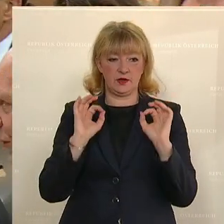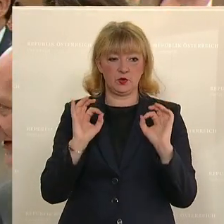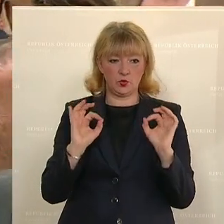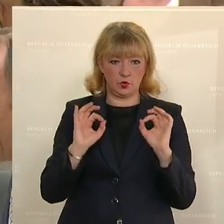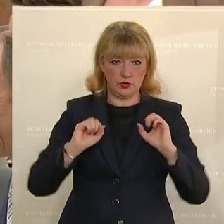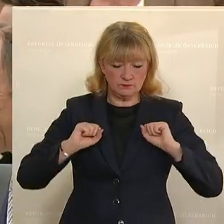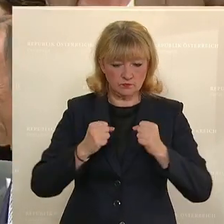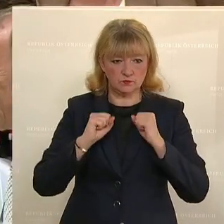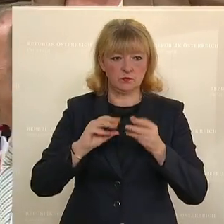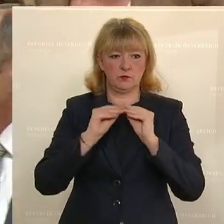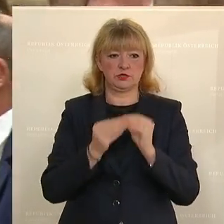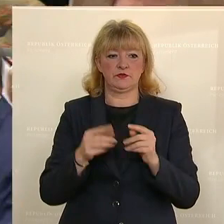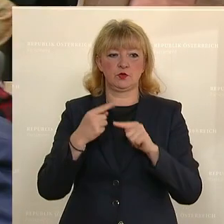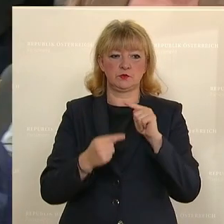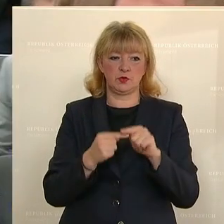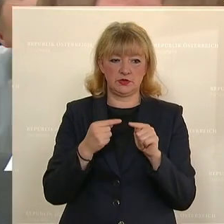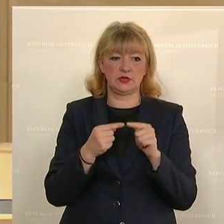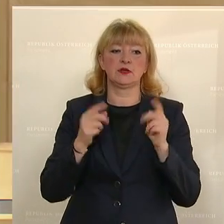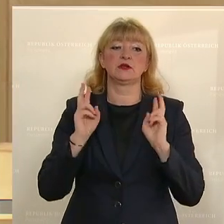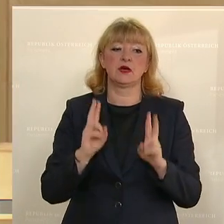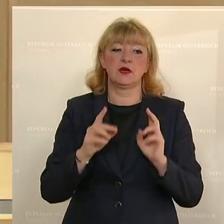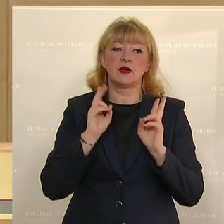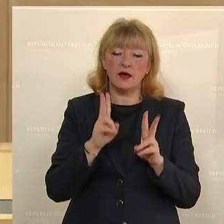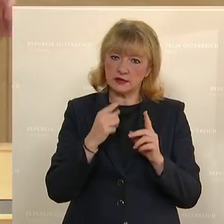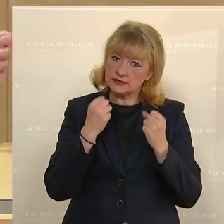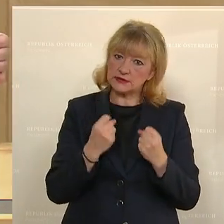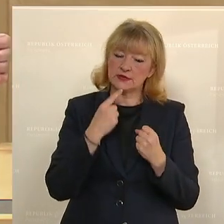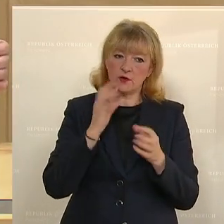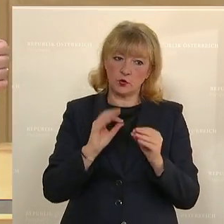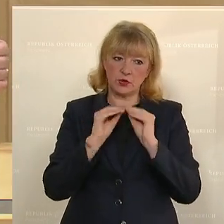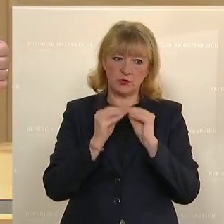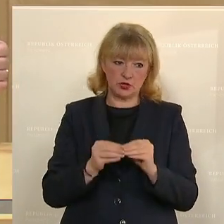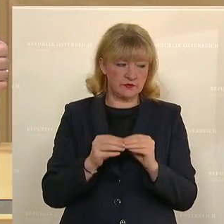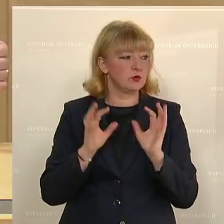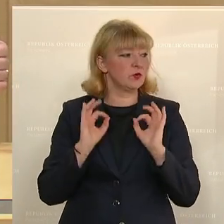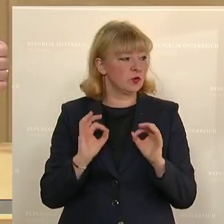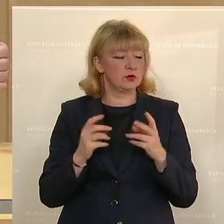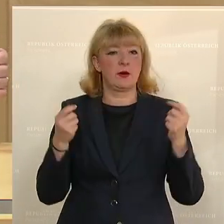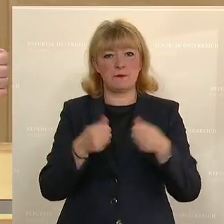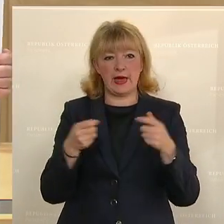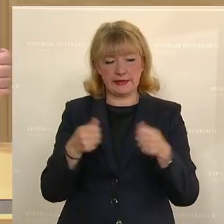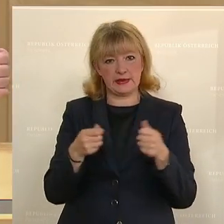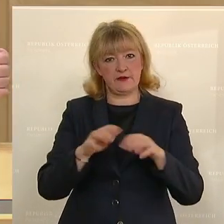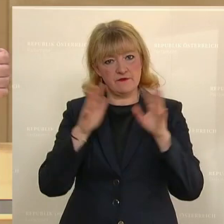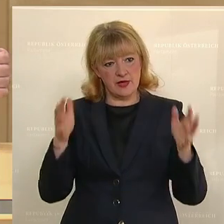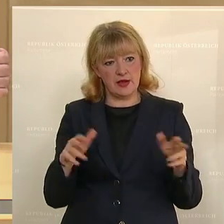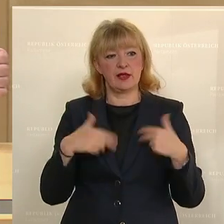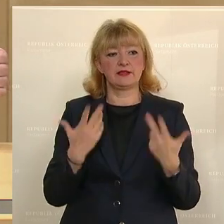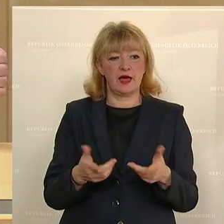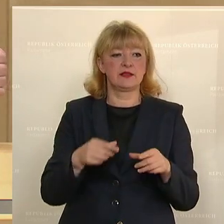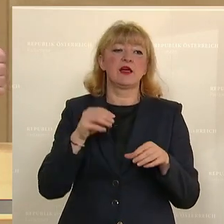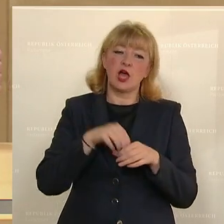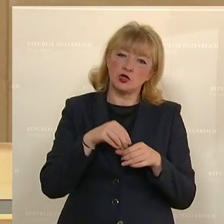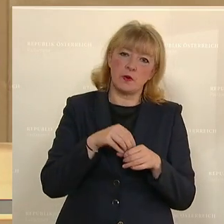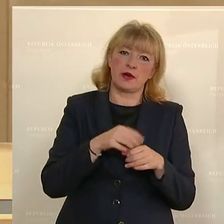offensive Beschäftigungspolitik, wo wir sicherstellen, dass möglichst viele Menschen in guter Beschäftigung sind und möglichst viele Beiträge gezahlt werden. Dann ersparen wir uns nämlich auch